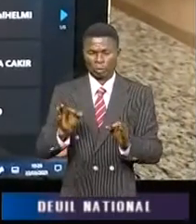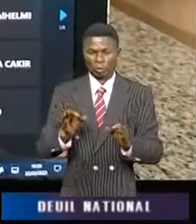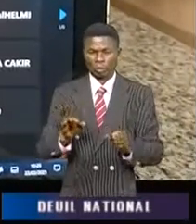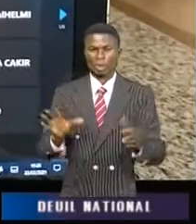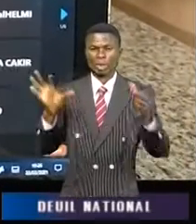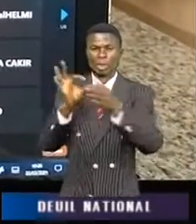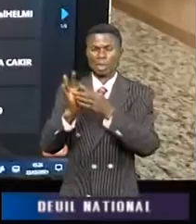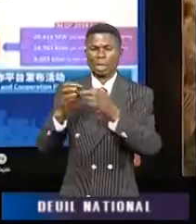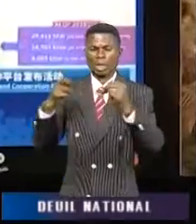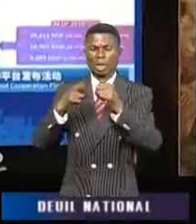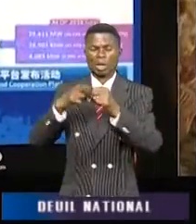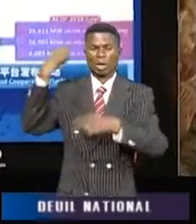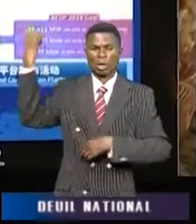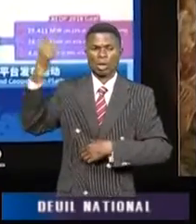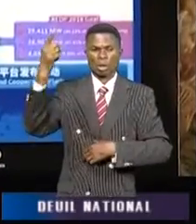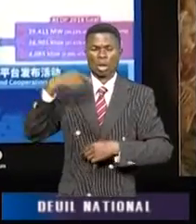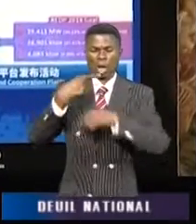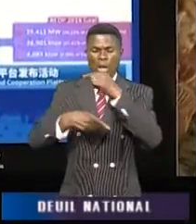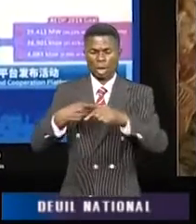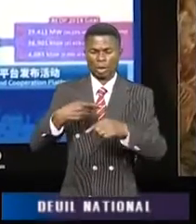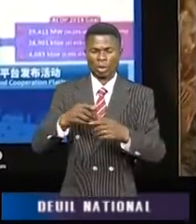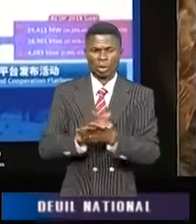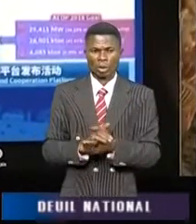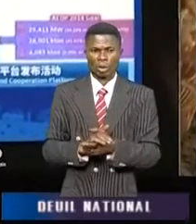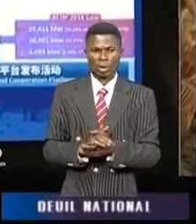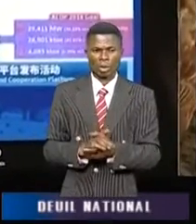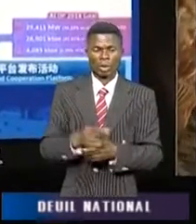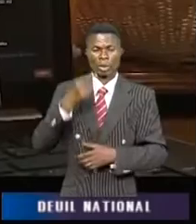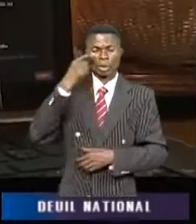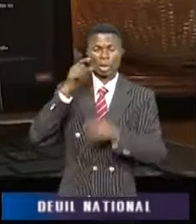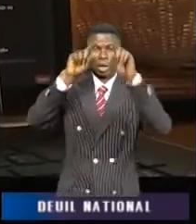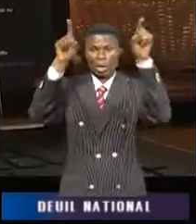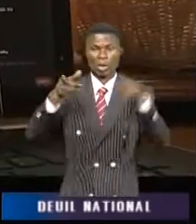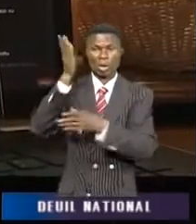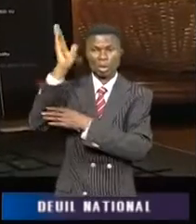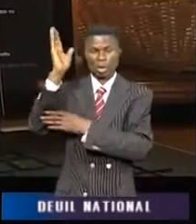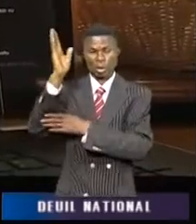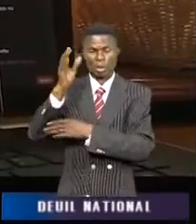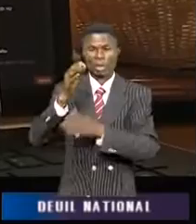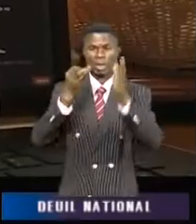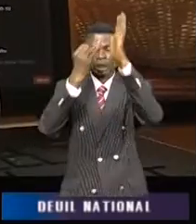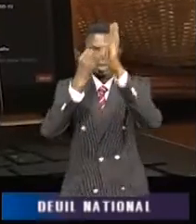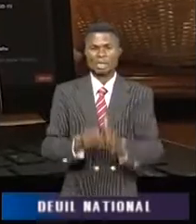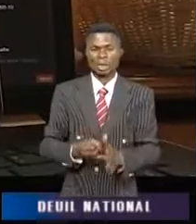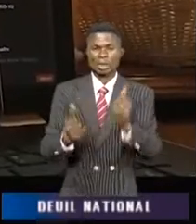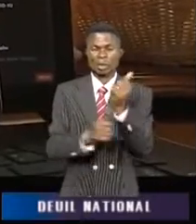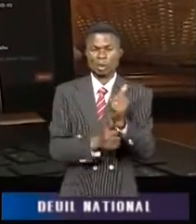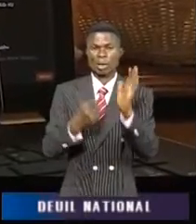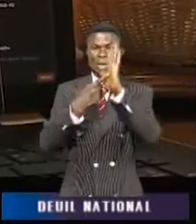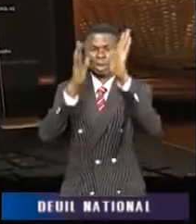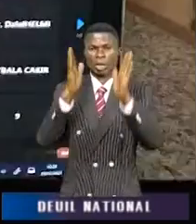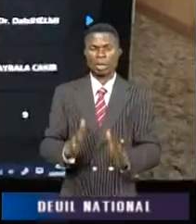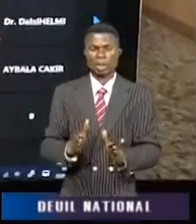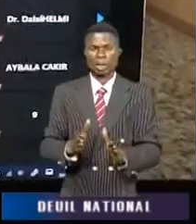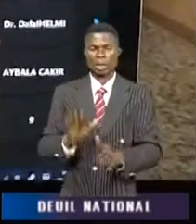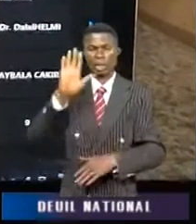interconnexions électriques mondiales a ouvert ses portes. Un monde virtuel. Plus de 700 personnes représentant